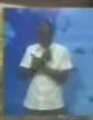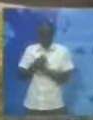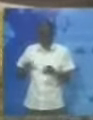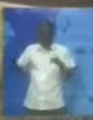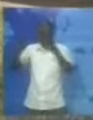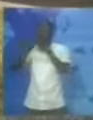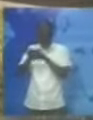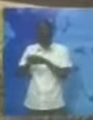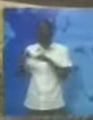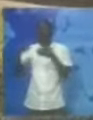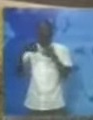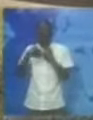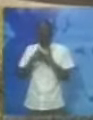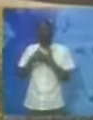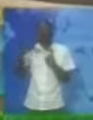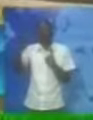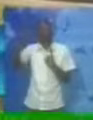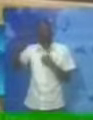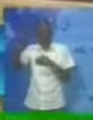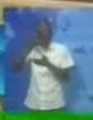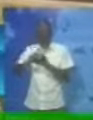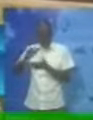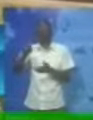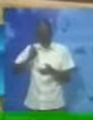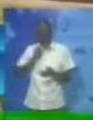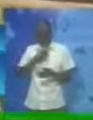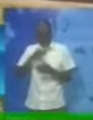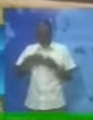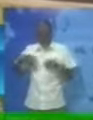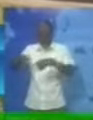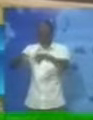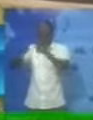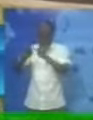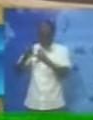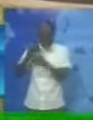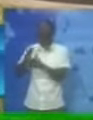de consolider nos acquis et ça nous a permis de